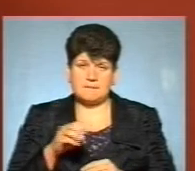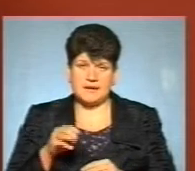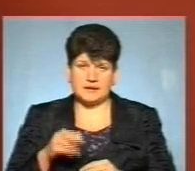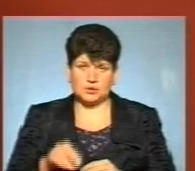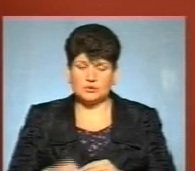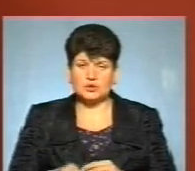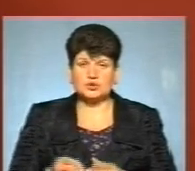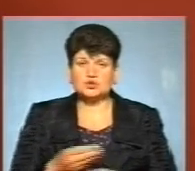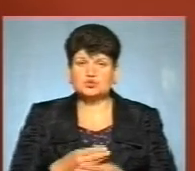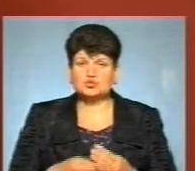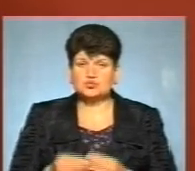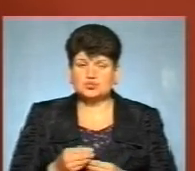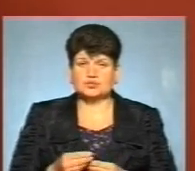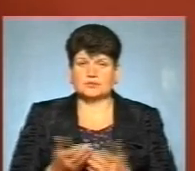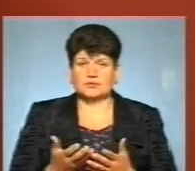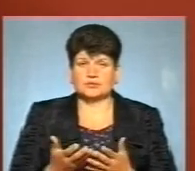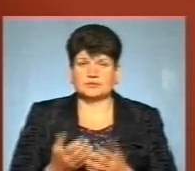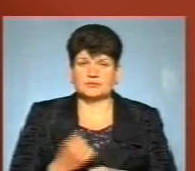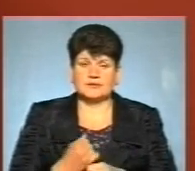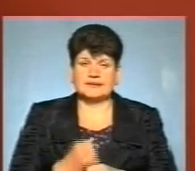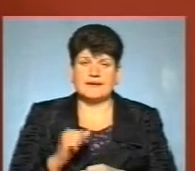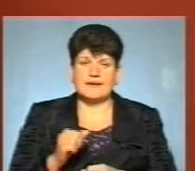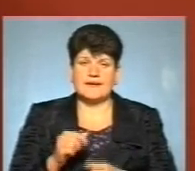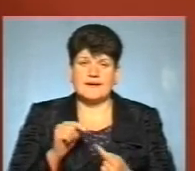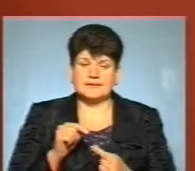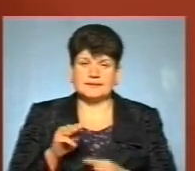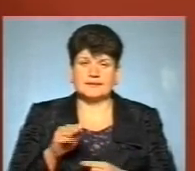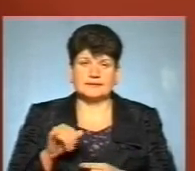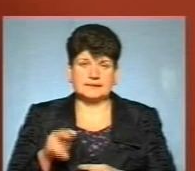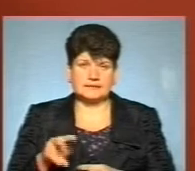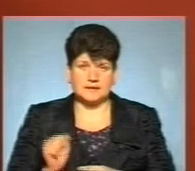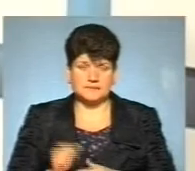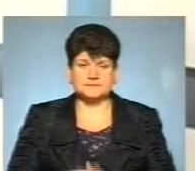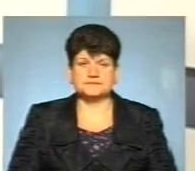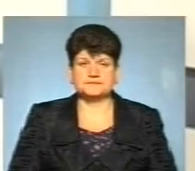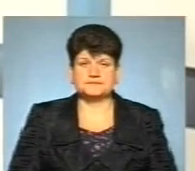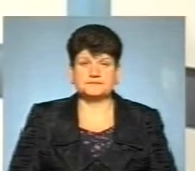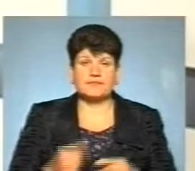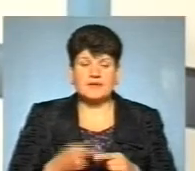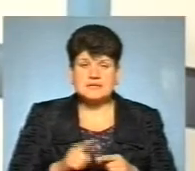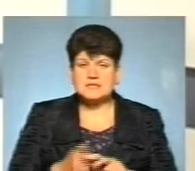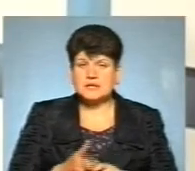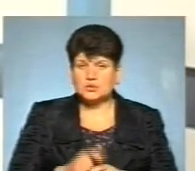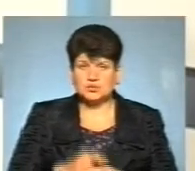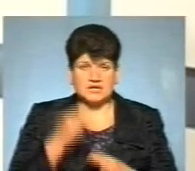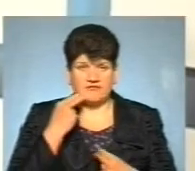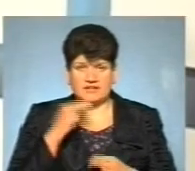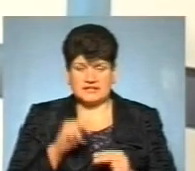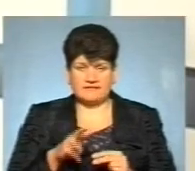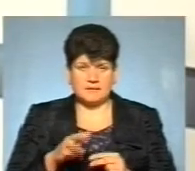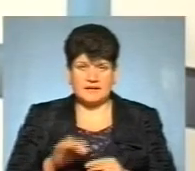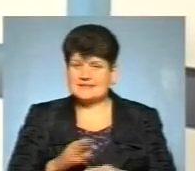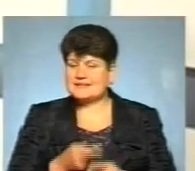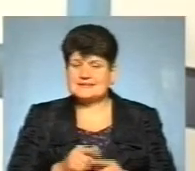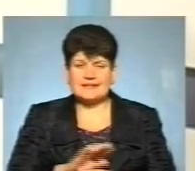таким штучним чином насадити антитіла до цього вірусу? Це дуже ефективний метод, це не